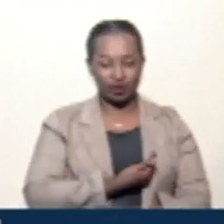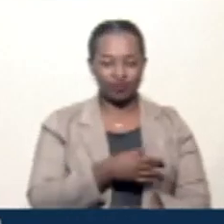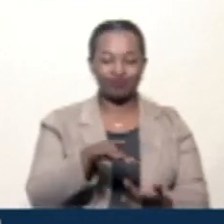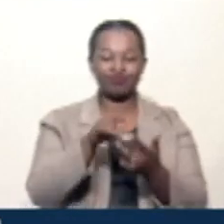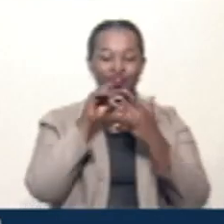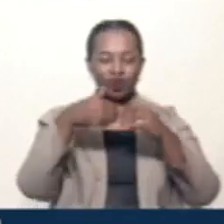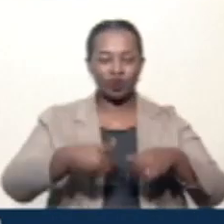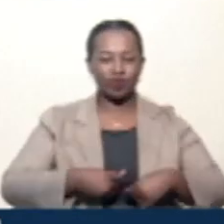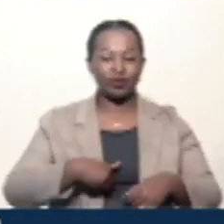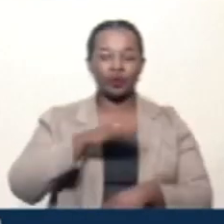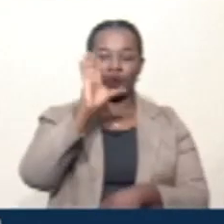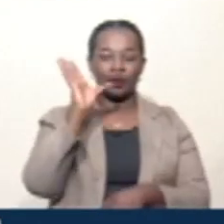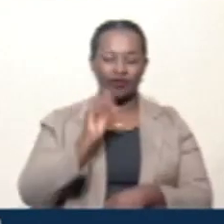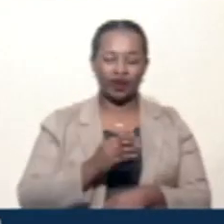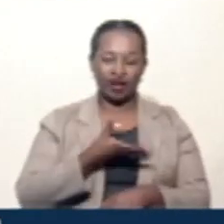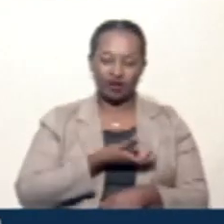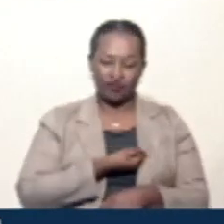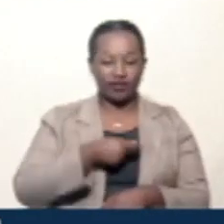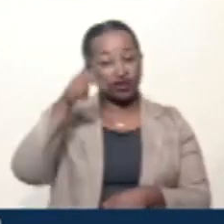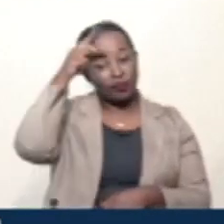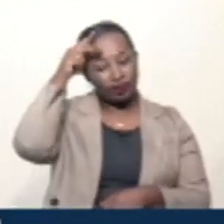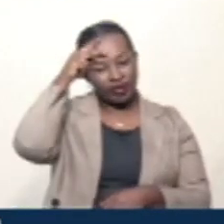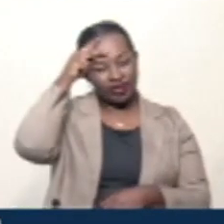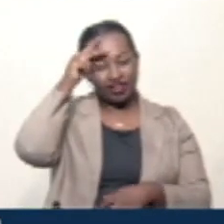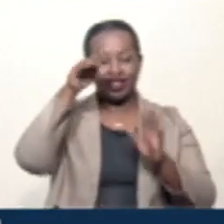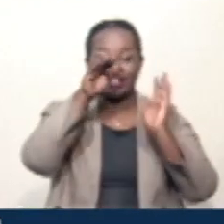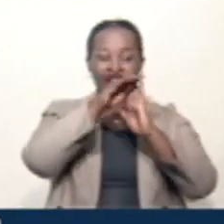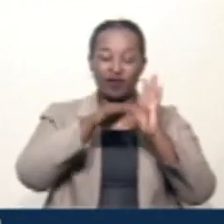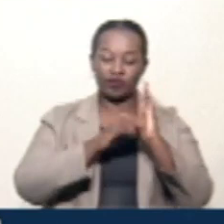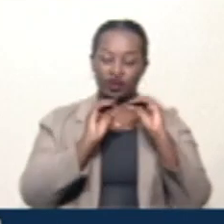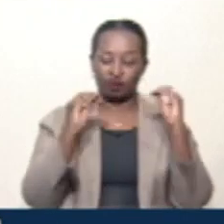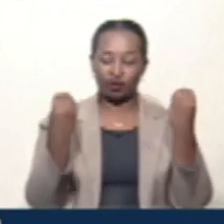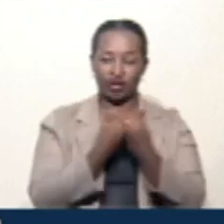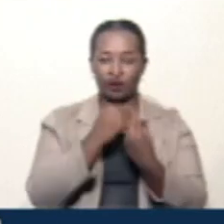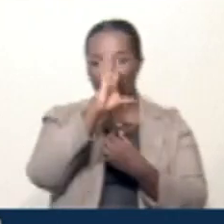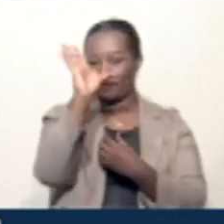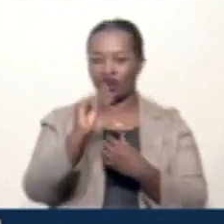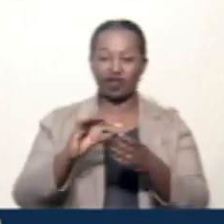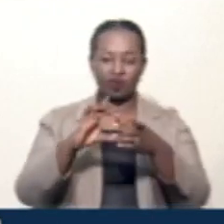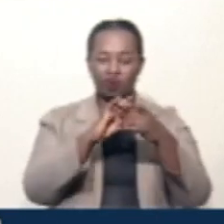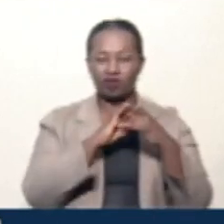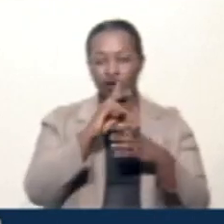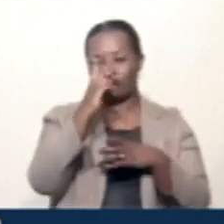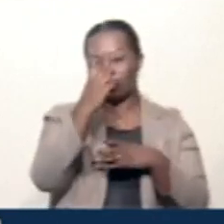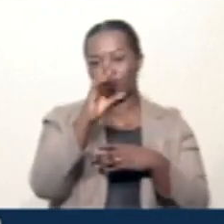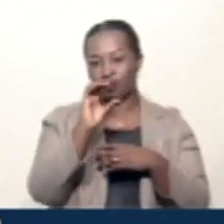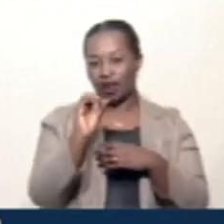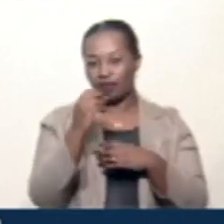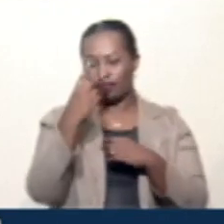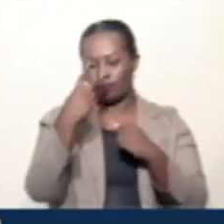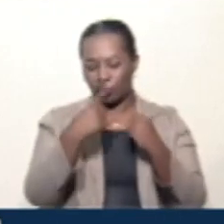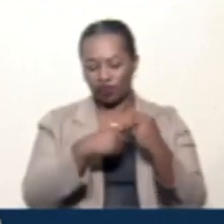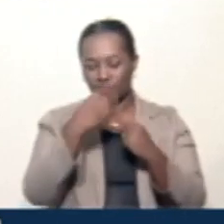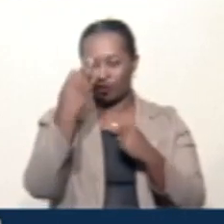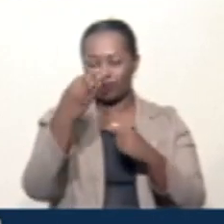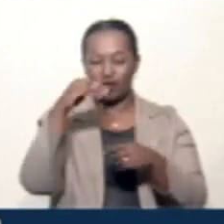by'umwihariko urubyiruko rwa Afrika rufite ubumenyi gahunda y'umuryango wa Afrika yunze ubumwe 2063 harimo